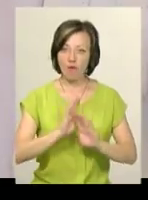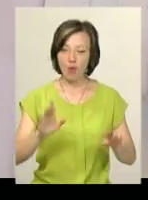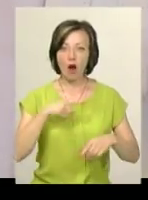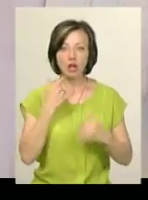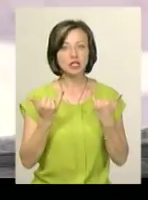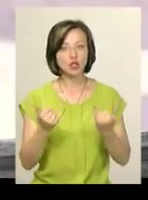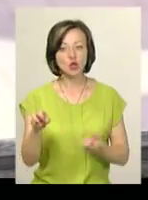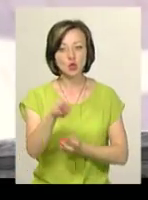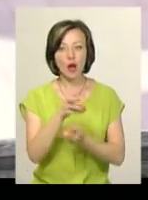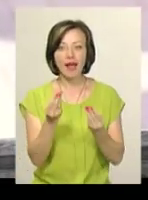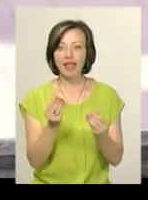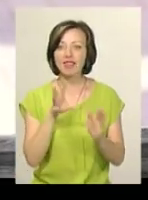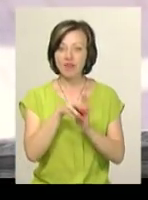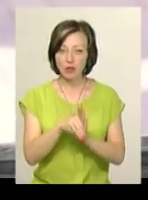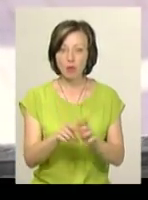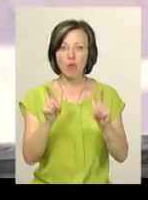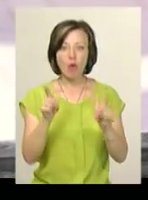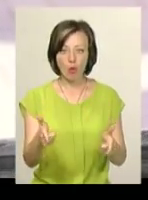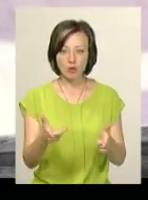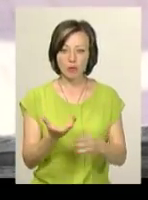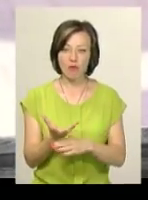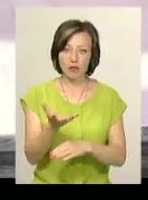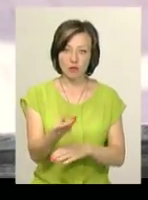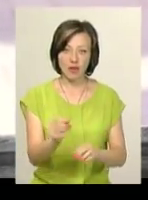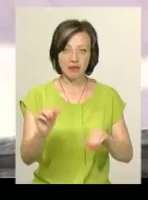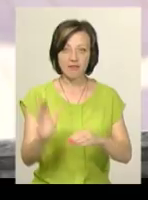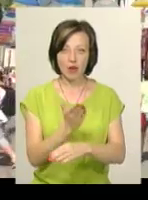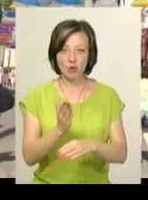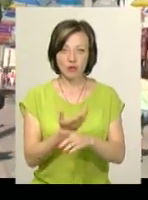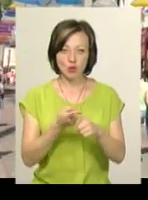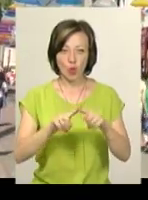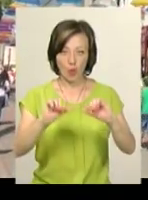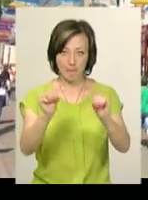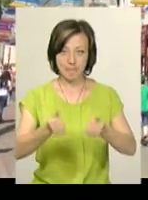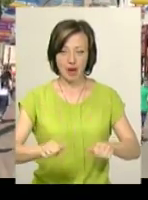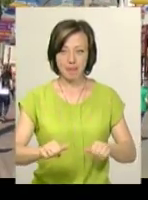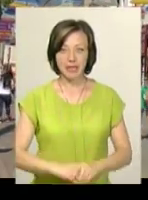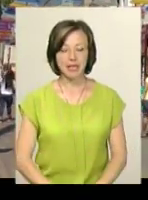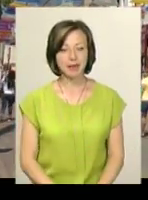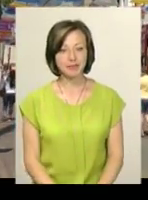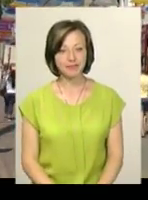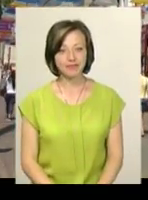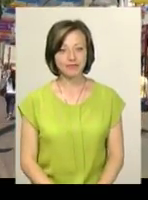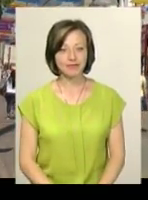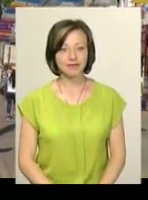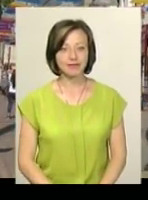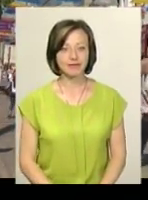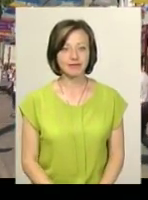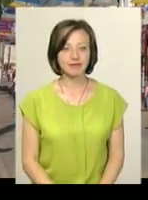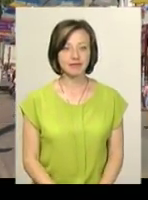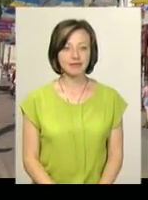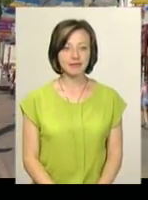Каже, наразі шукають інвесторів, які погодилися профінансувати виготовлення бронзового юнака. Надія Драганчук, Олександр Горішевський.